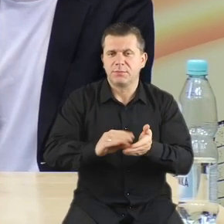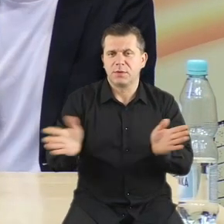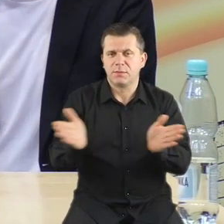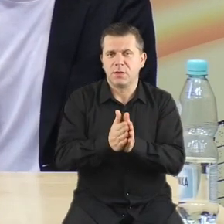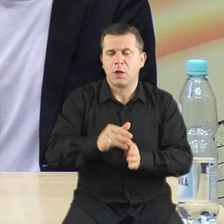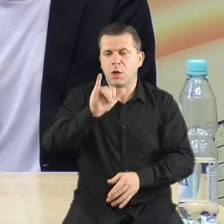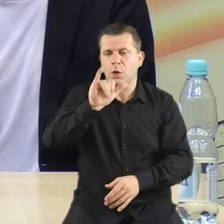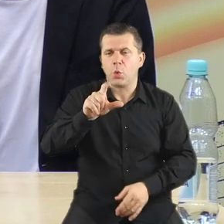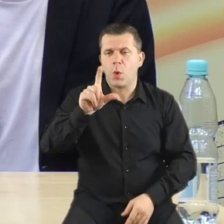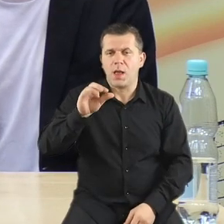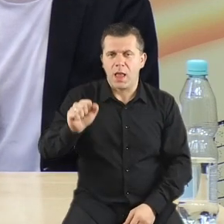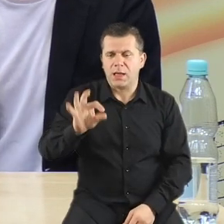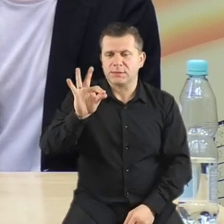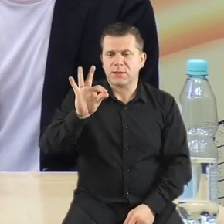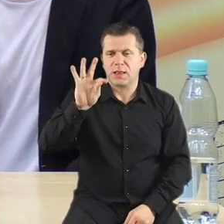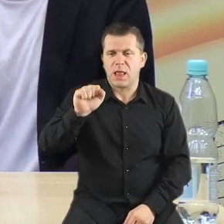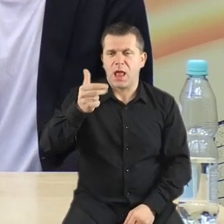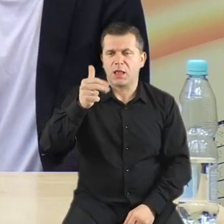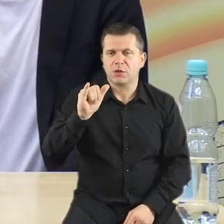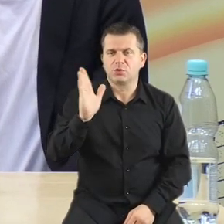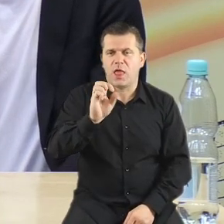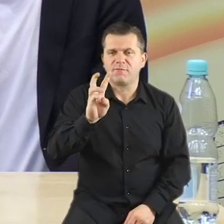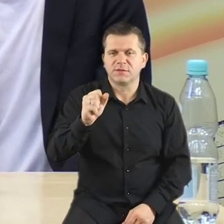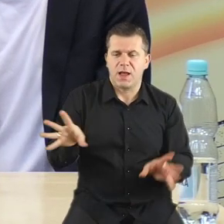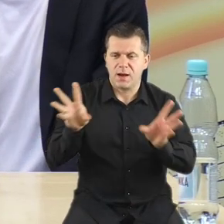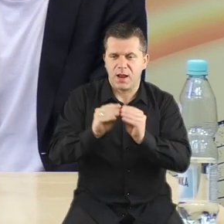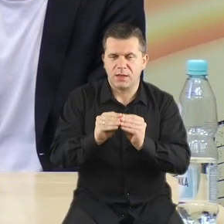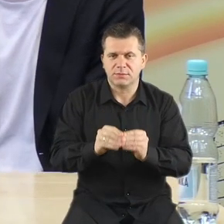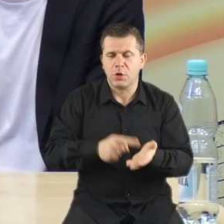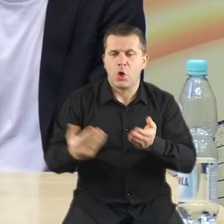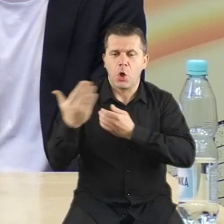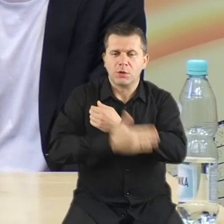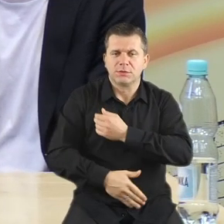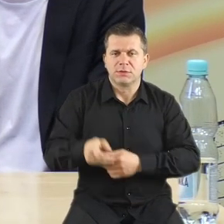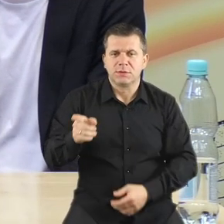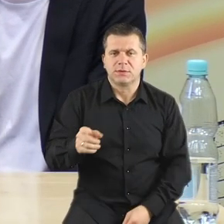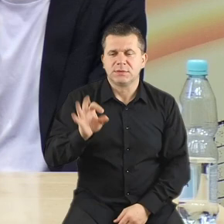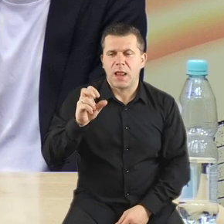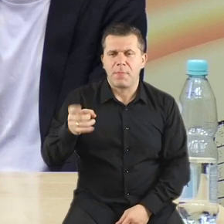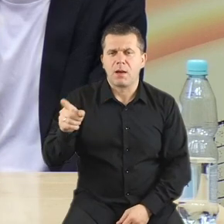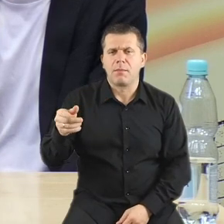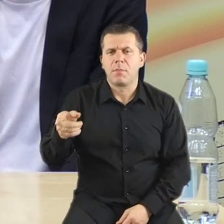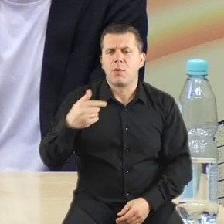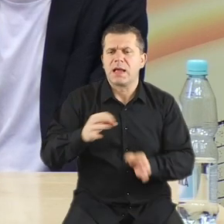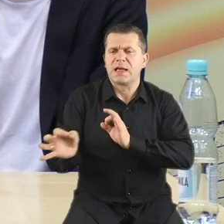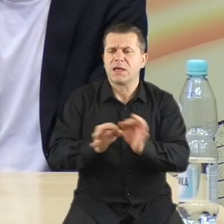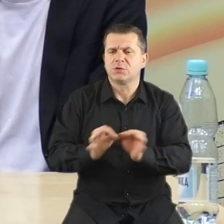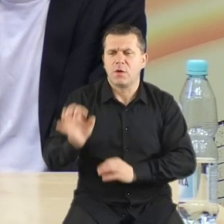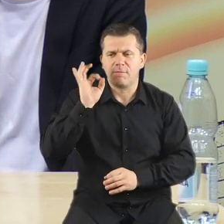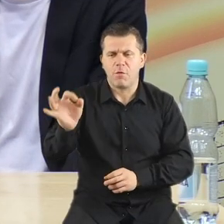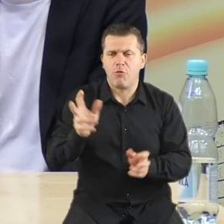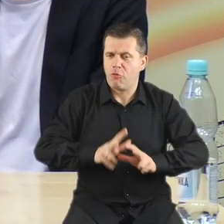Julią Staniszewską oraz ostatniego Stramera. To były książki wyraźnie inspirowane historią